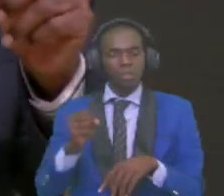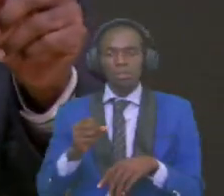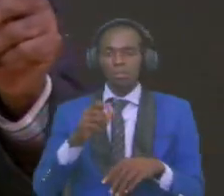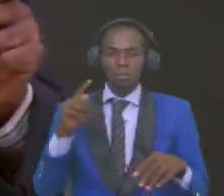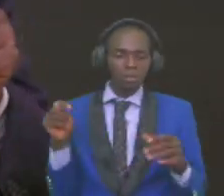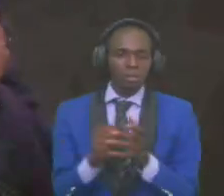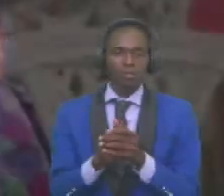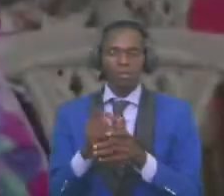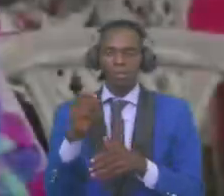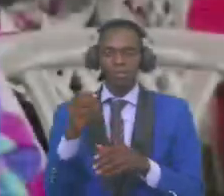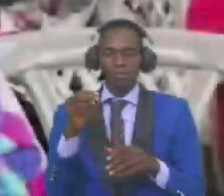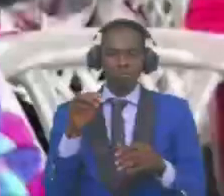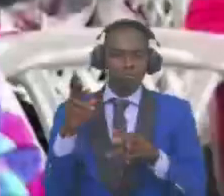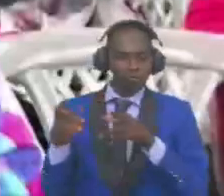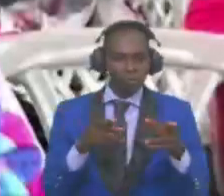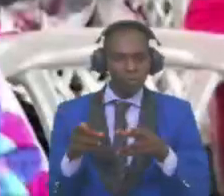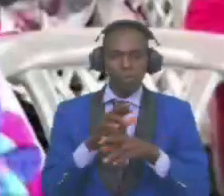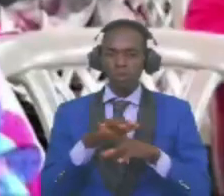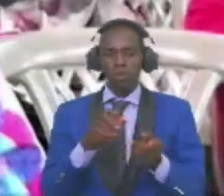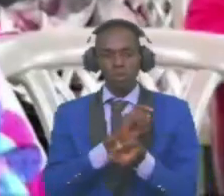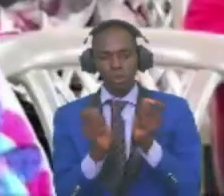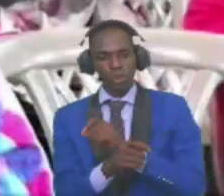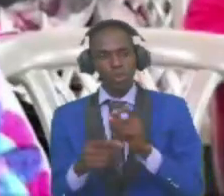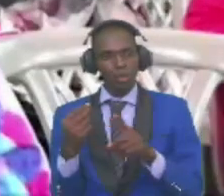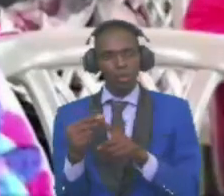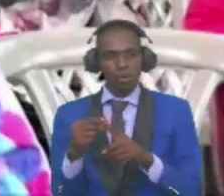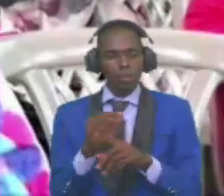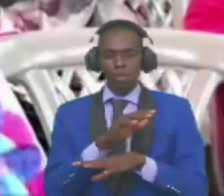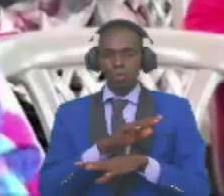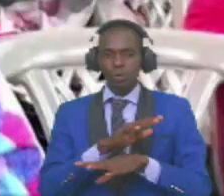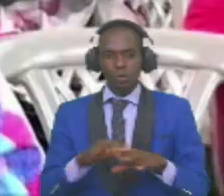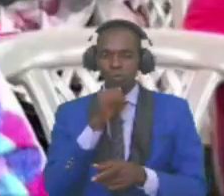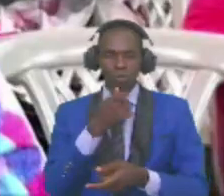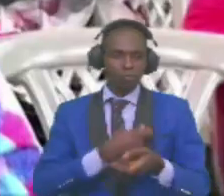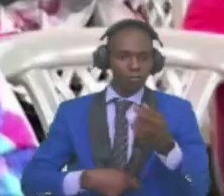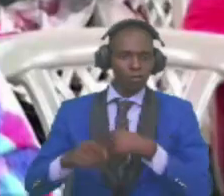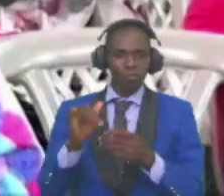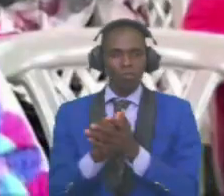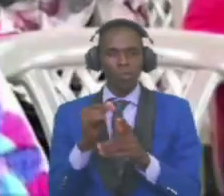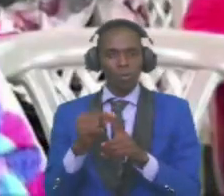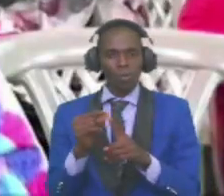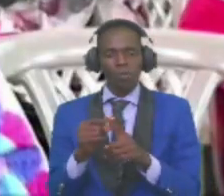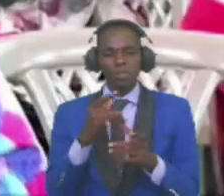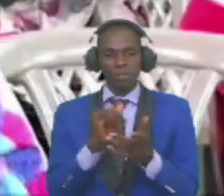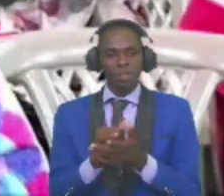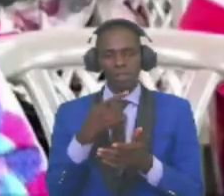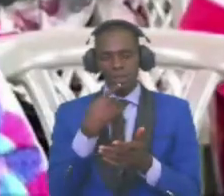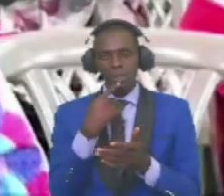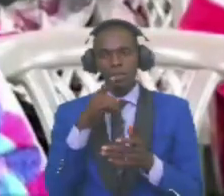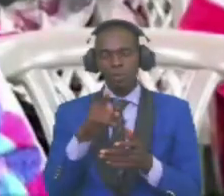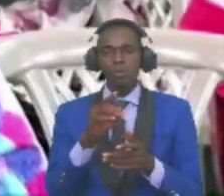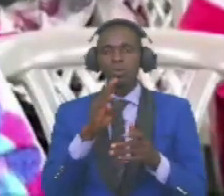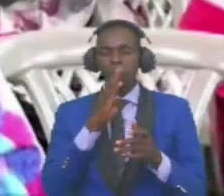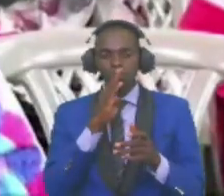millénaire ne changeait pas la parole ne n'altère pas la parole à l'ocldi